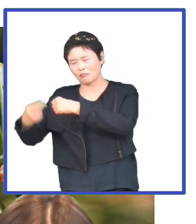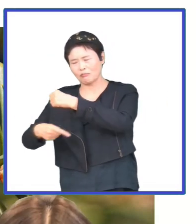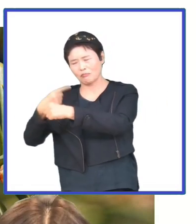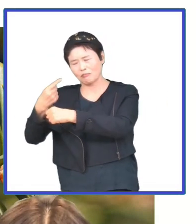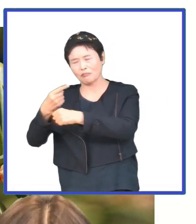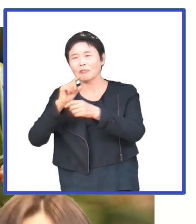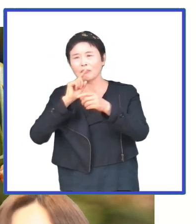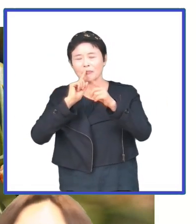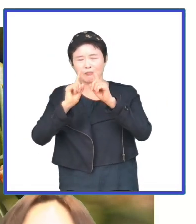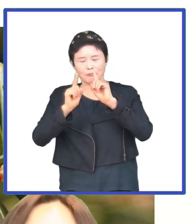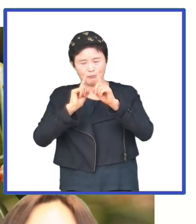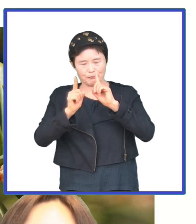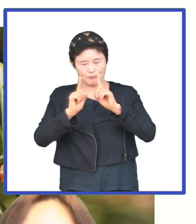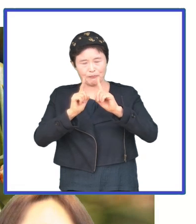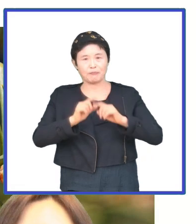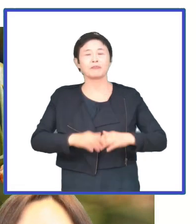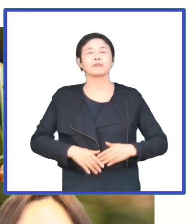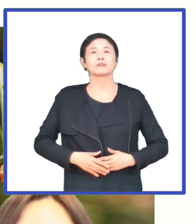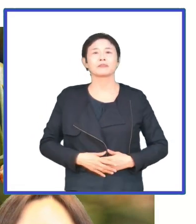해요.